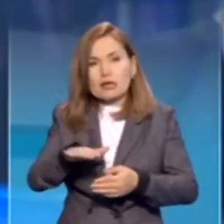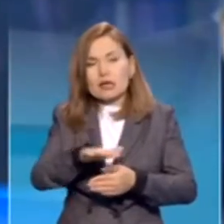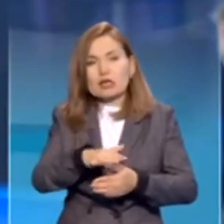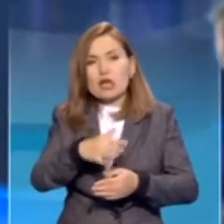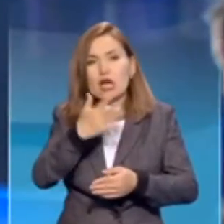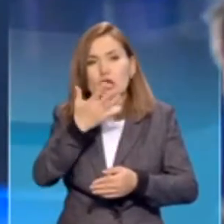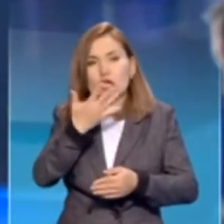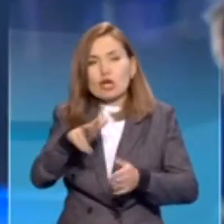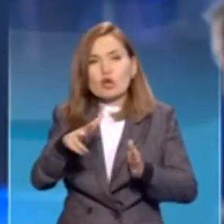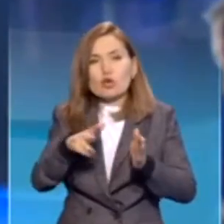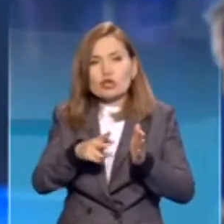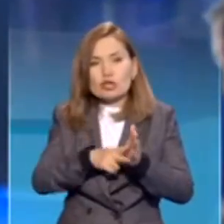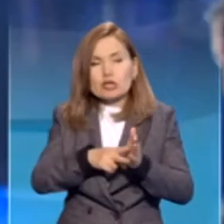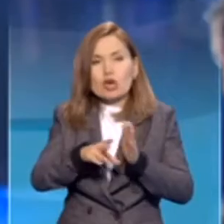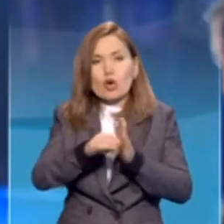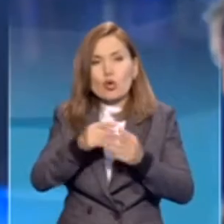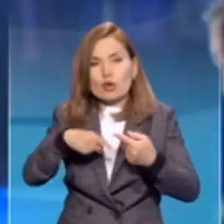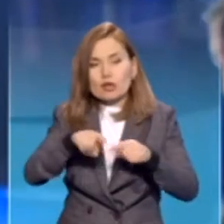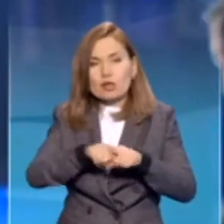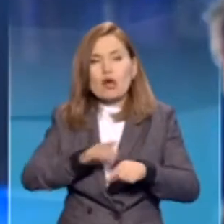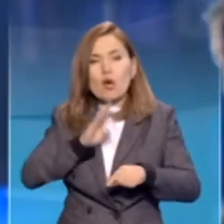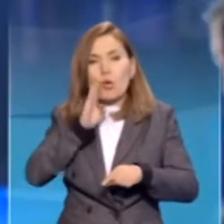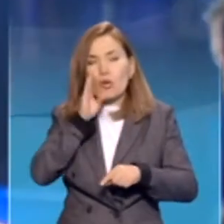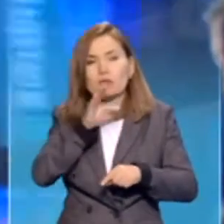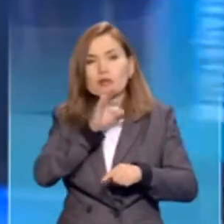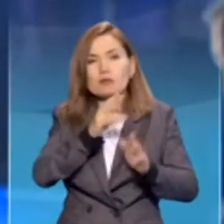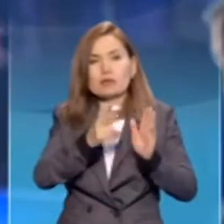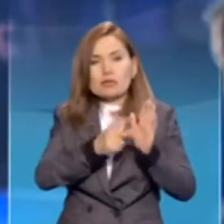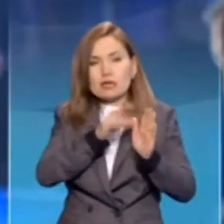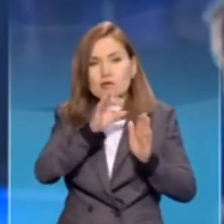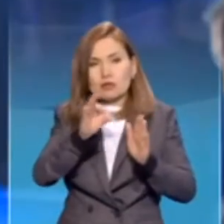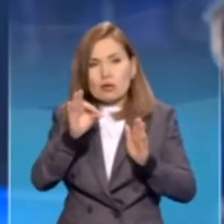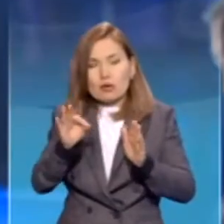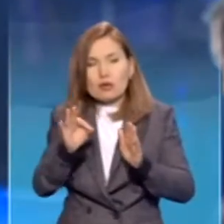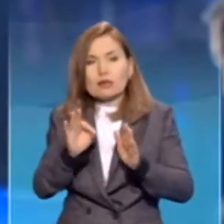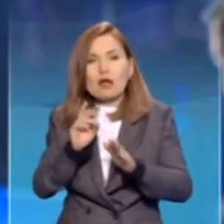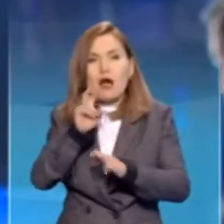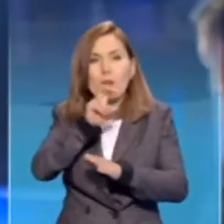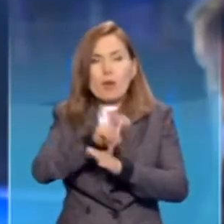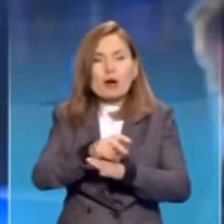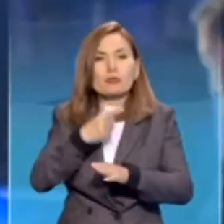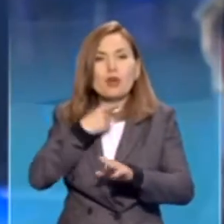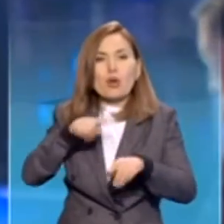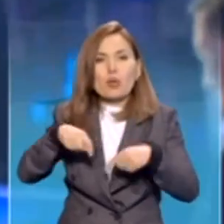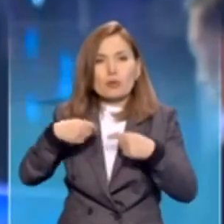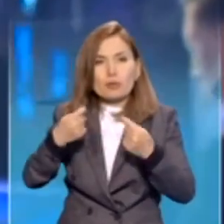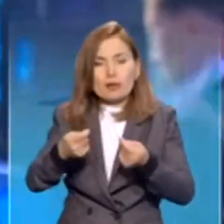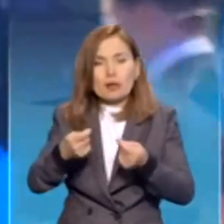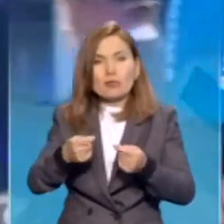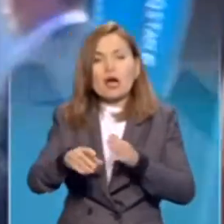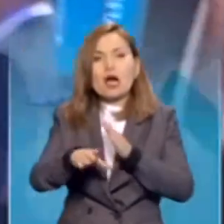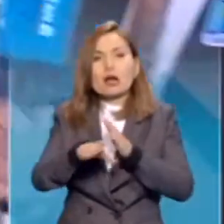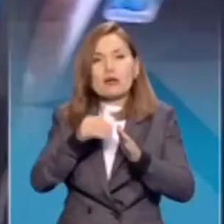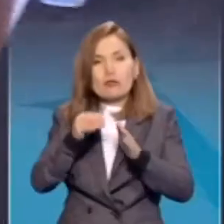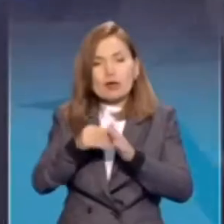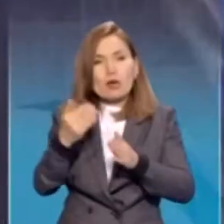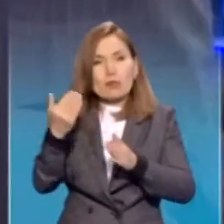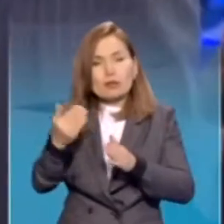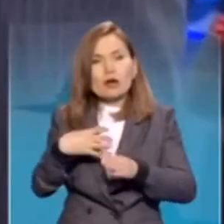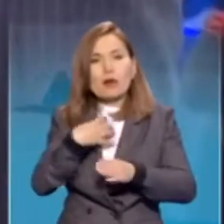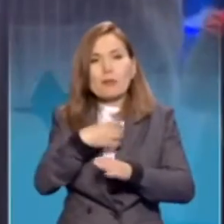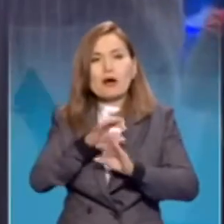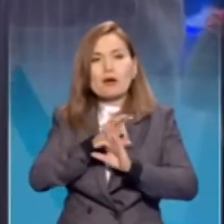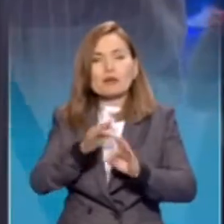uçastıkta taŋertengi 8-de dawısımdı berdim özümniñ. Endi Amanjol Düsenbayoğlu, mınaw biz referendum turalı aytıp jatırmız. Osının